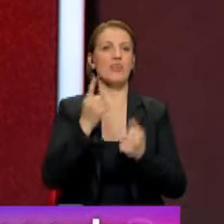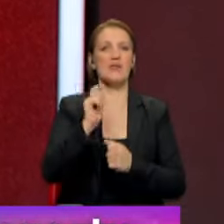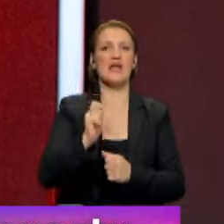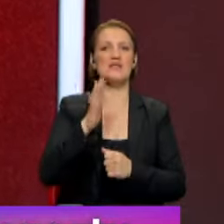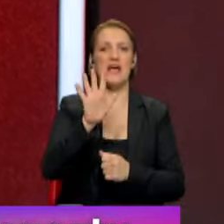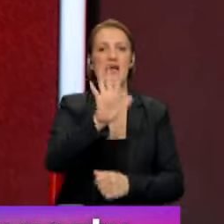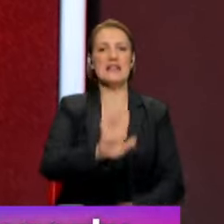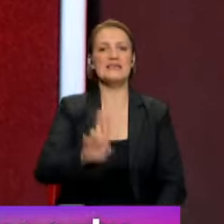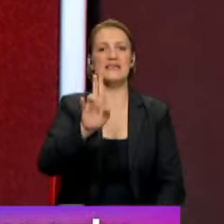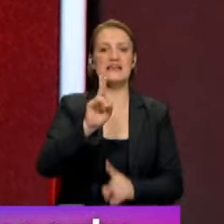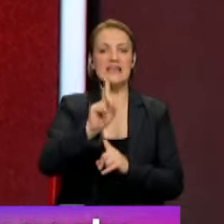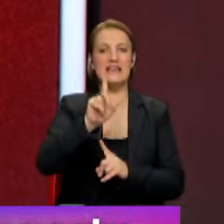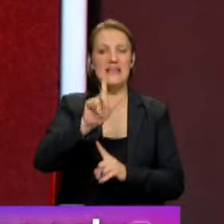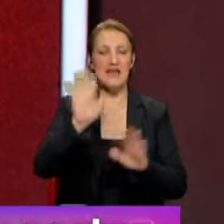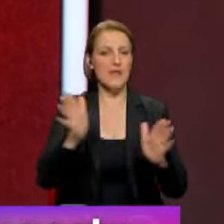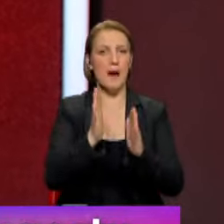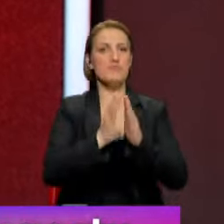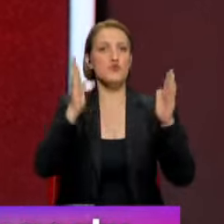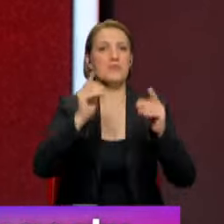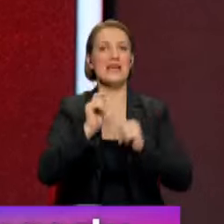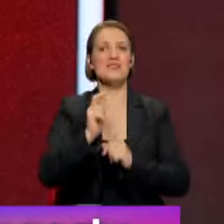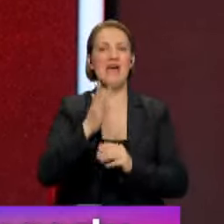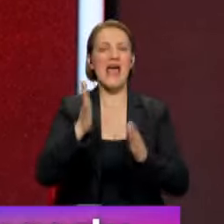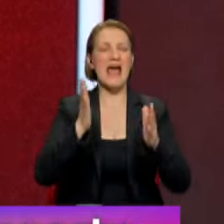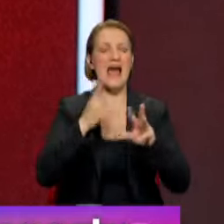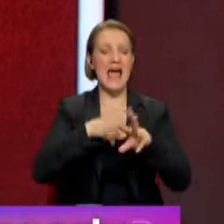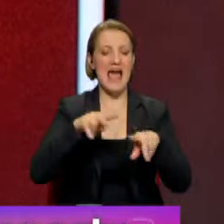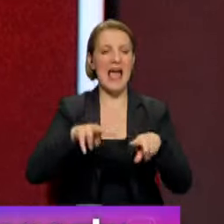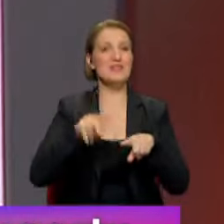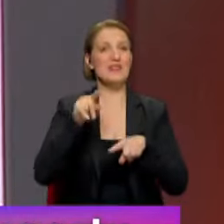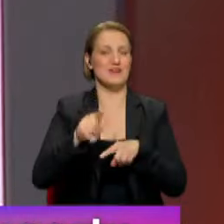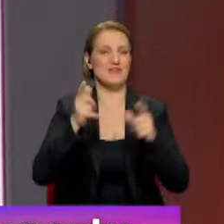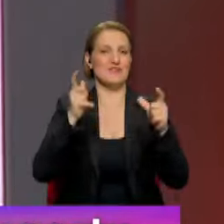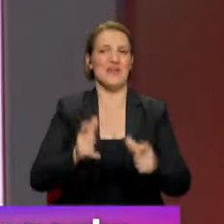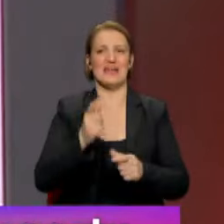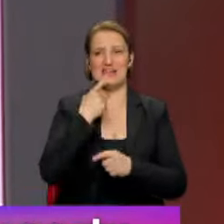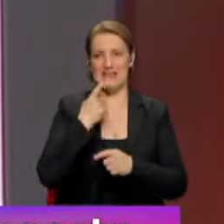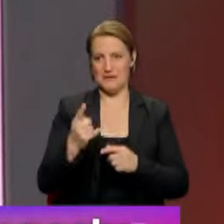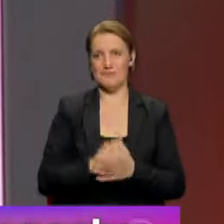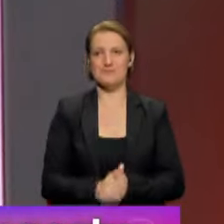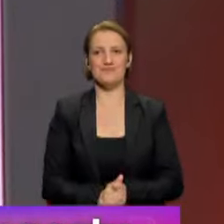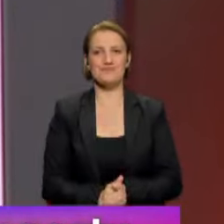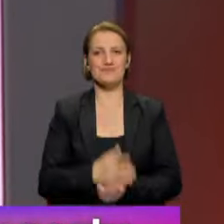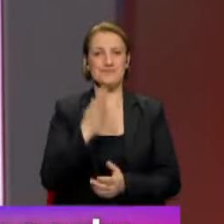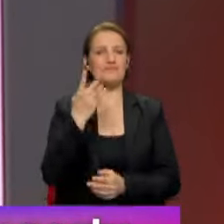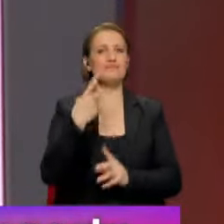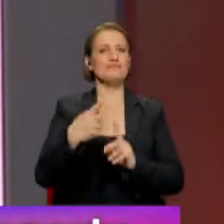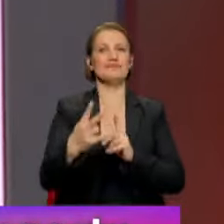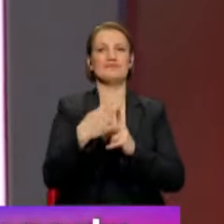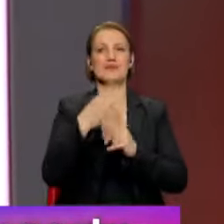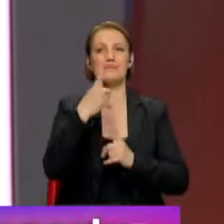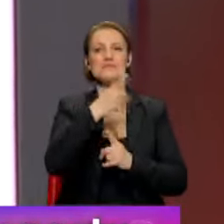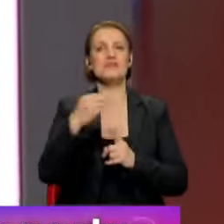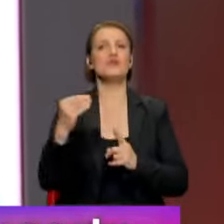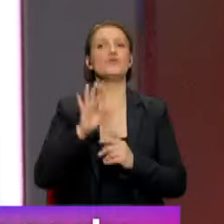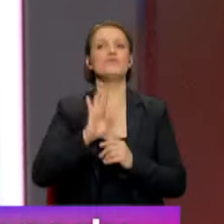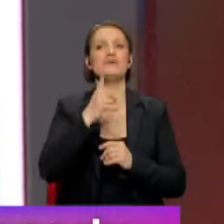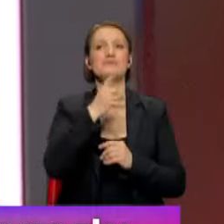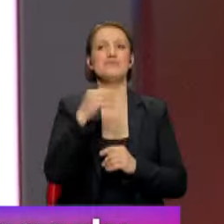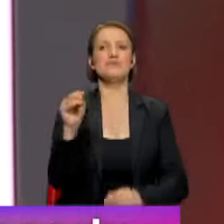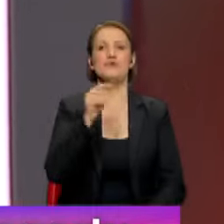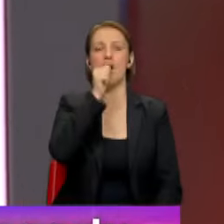ilçe 57 ilden büyük bir ilçe enlerin şehri enlerin şehri diyebileceğimiz bir yer şimdi hatta bir katkı yapayım 1 milyon değil